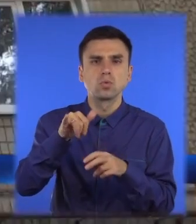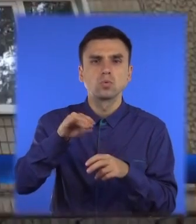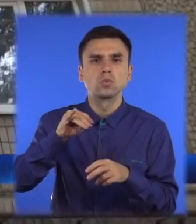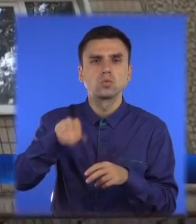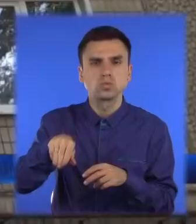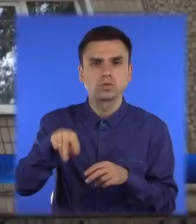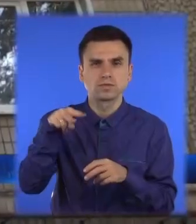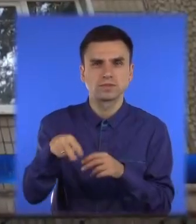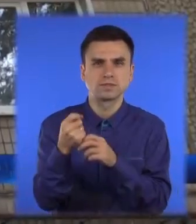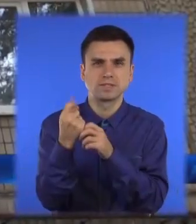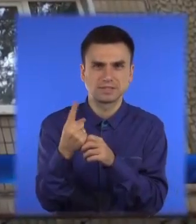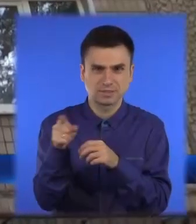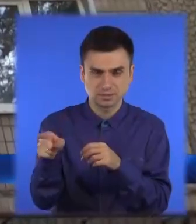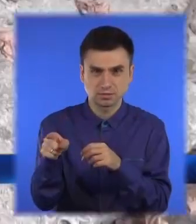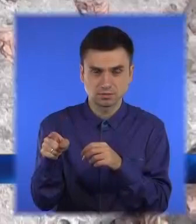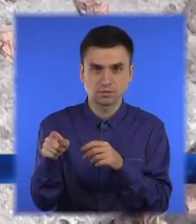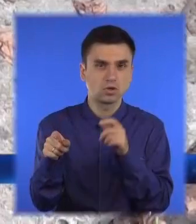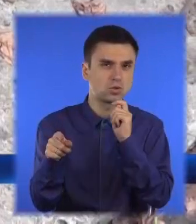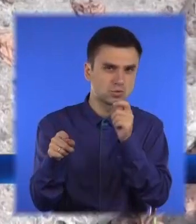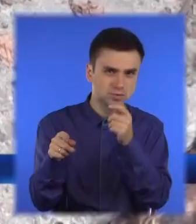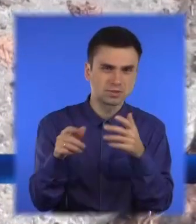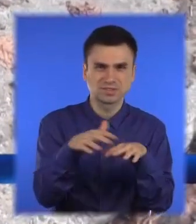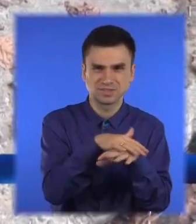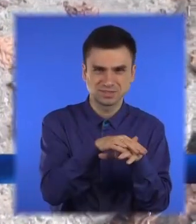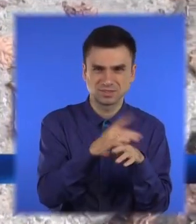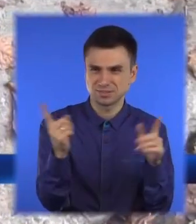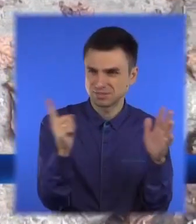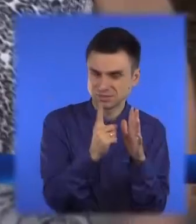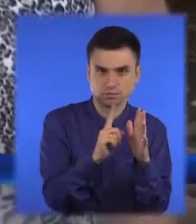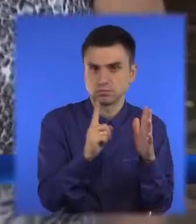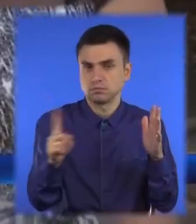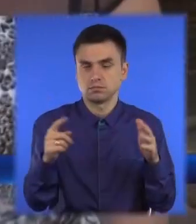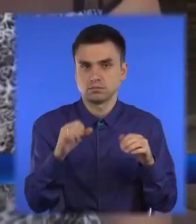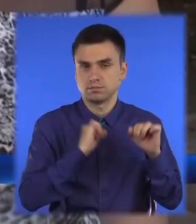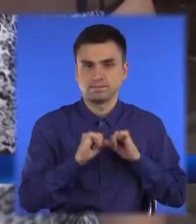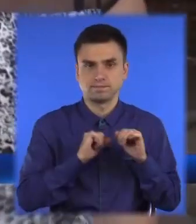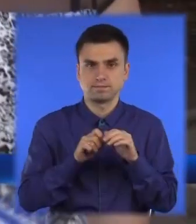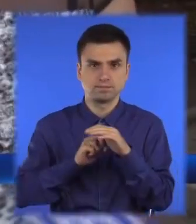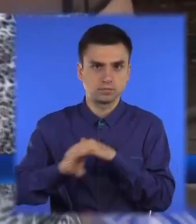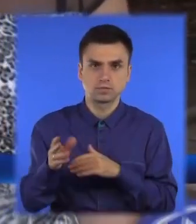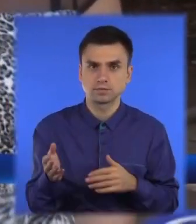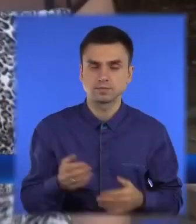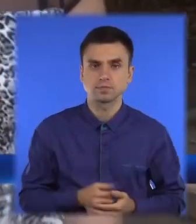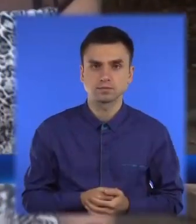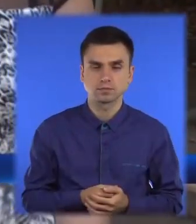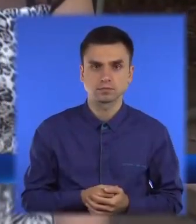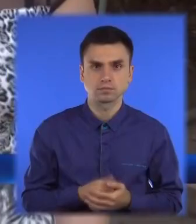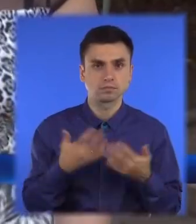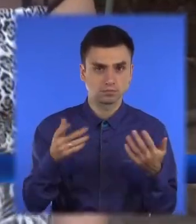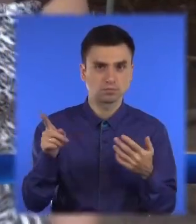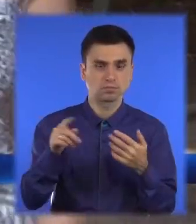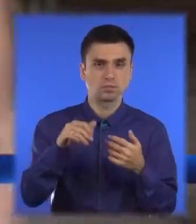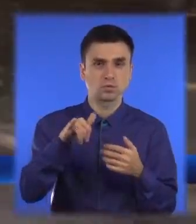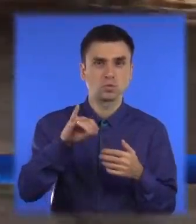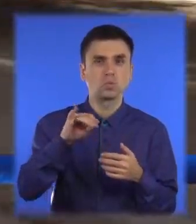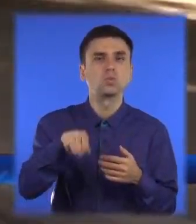містянами. А мешканці будинку аж місяць чекали на комунальників у гості. Ось такі у нас працівники «УЮ-та», які не хочуть